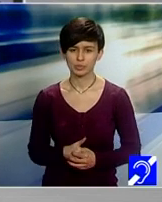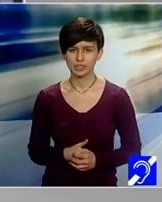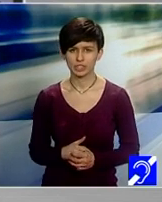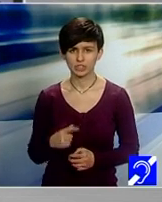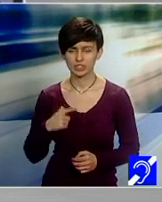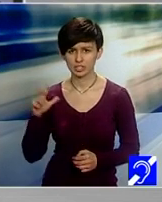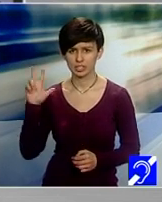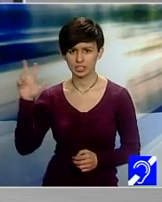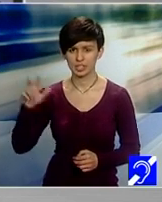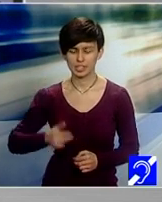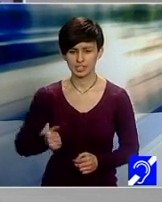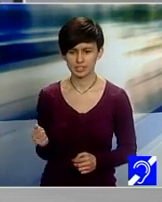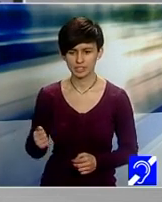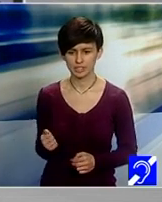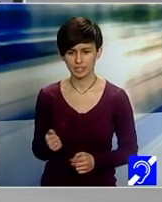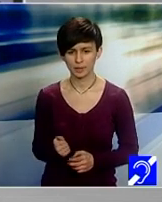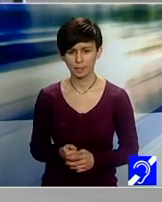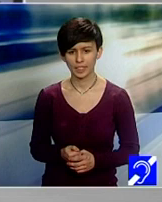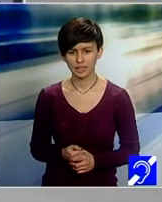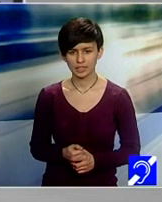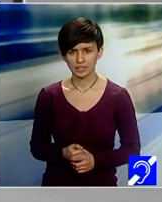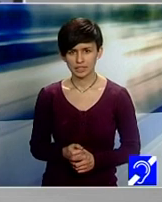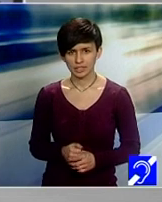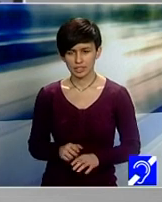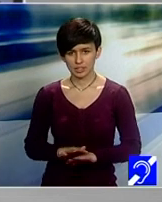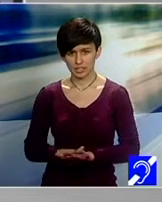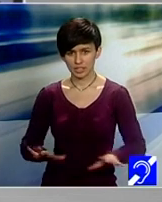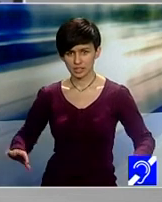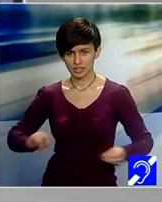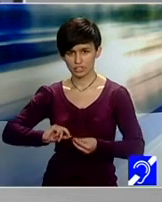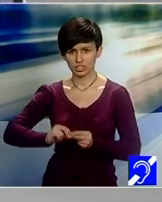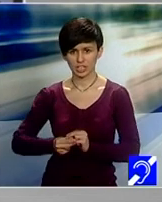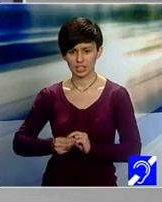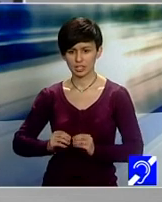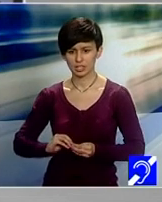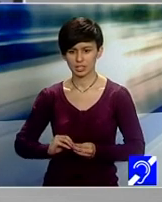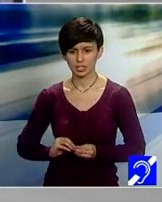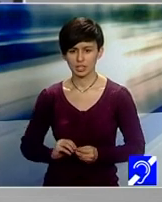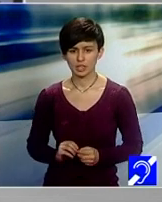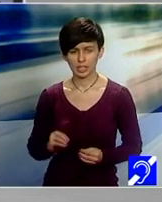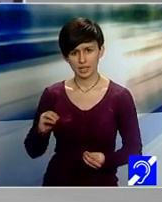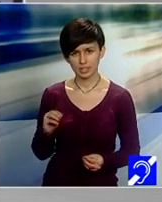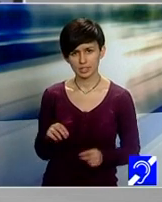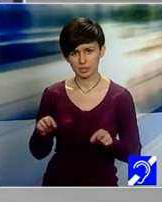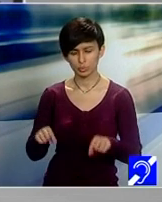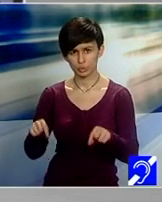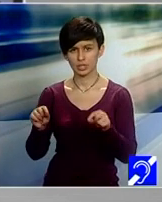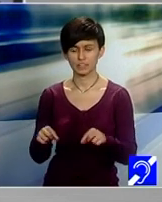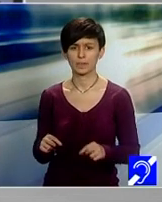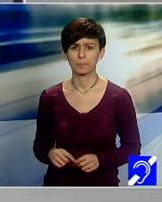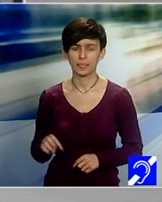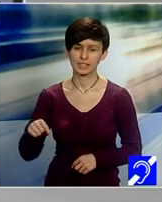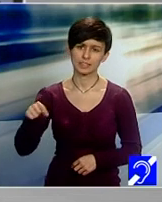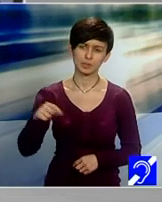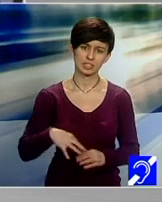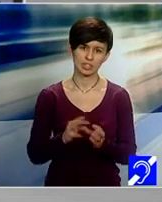sate în deșert care cultivă semințe românești. Pentru prima dată au cultivat și au mâncat în viața